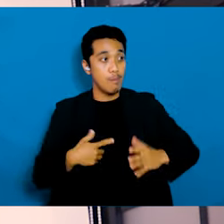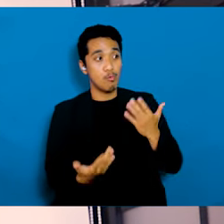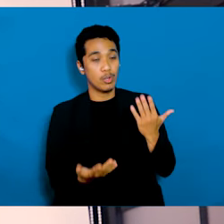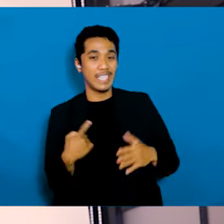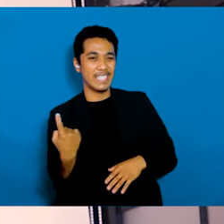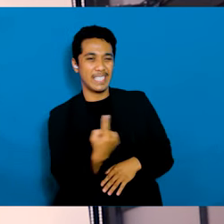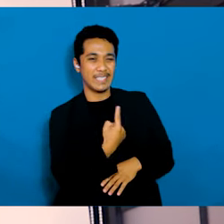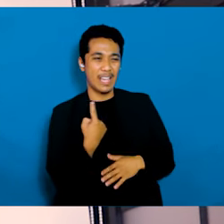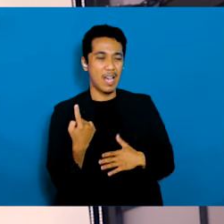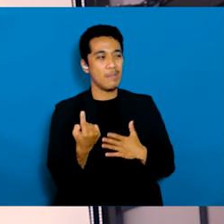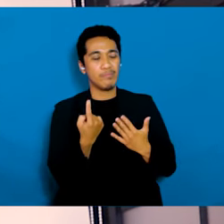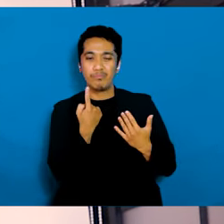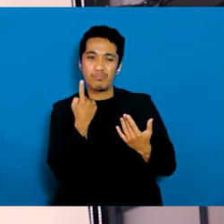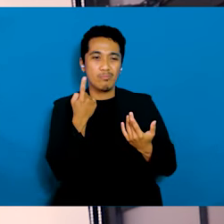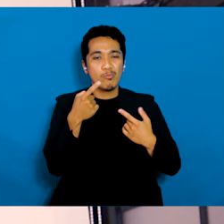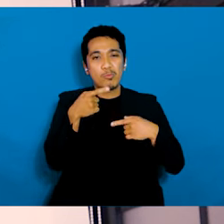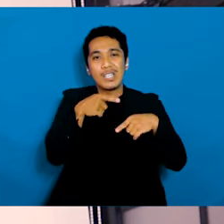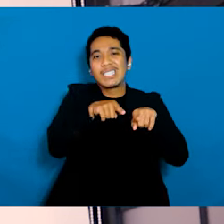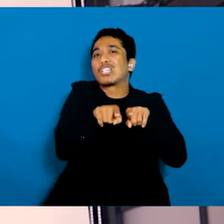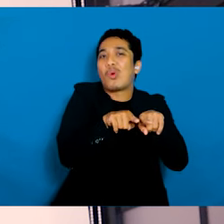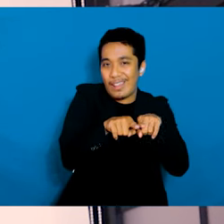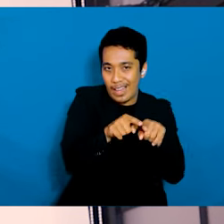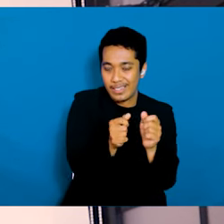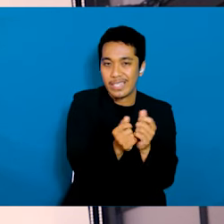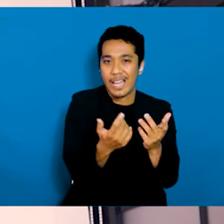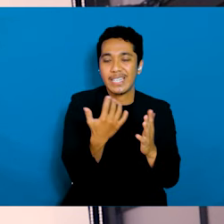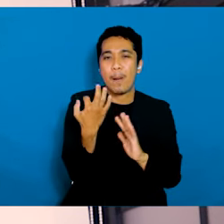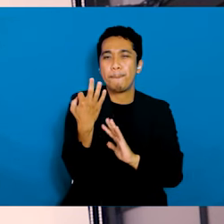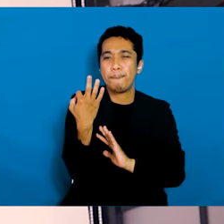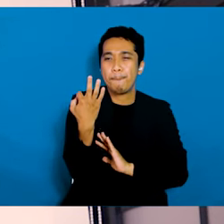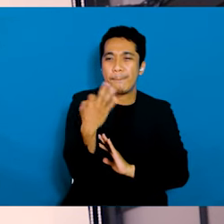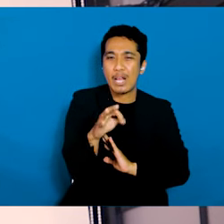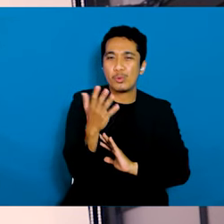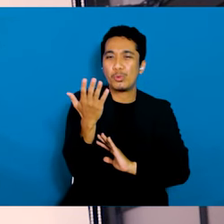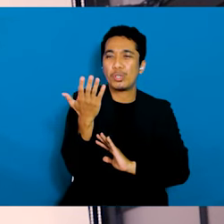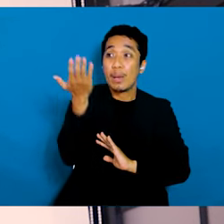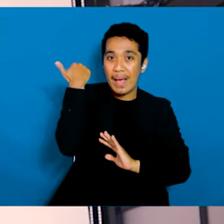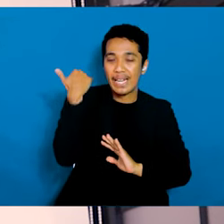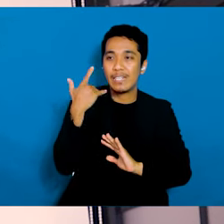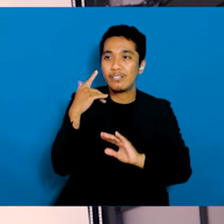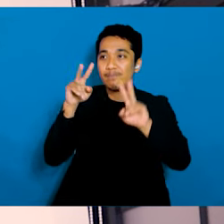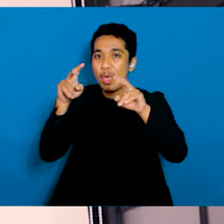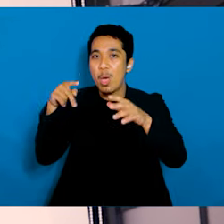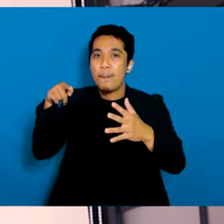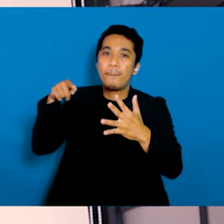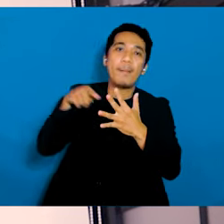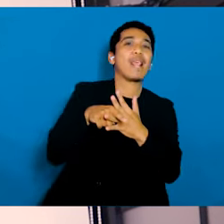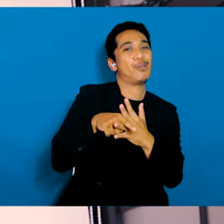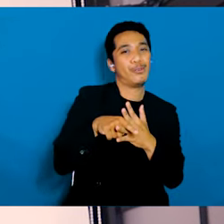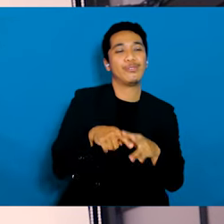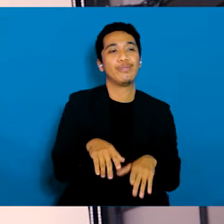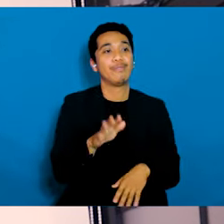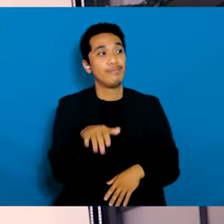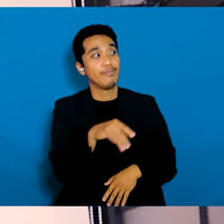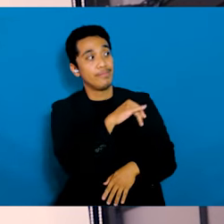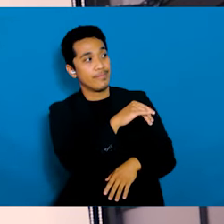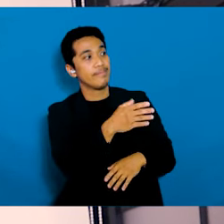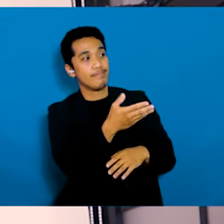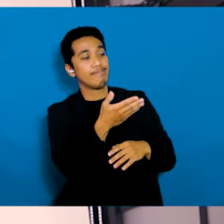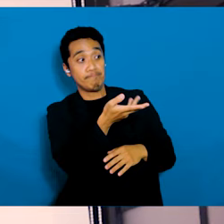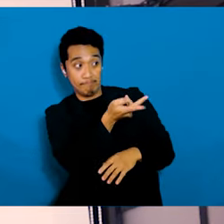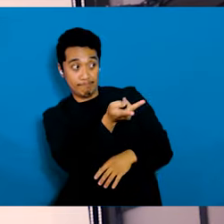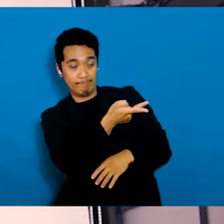struktural gitu, kita mungkin akan bisa merelatekan juga dengan yang baru kita lalui ini, pemilu gitu.